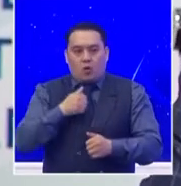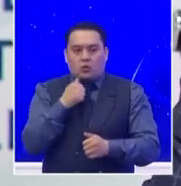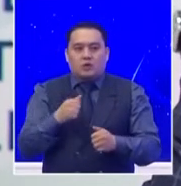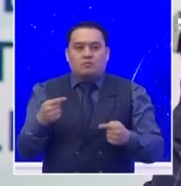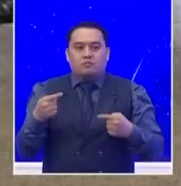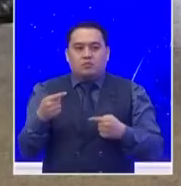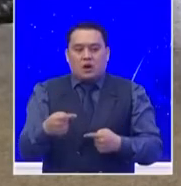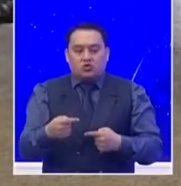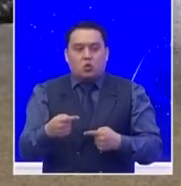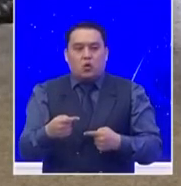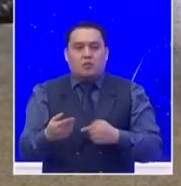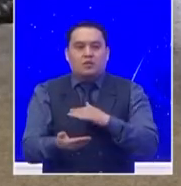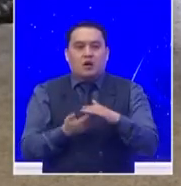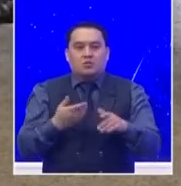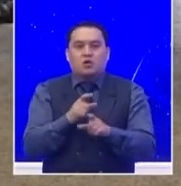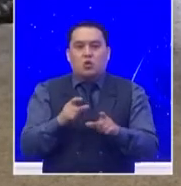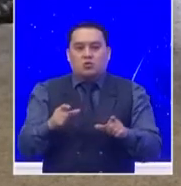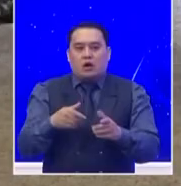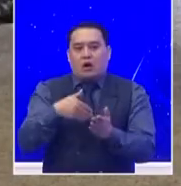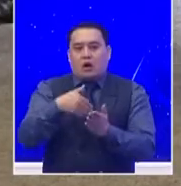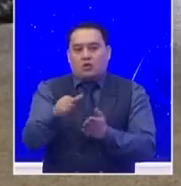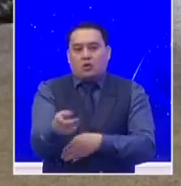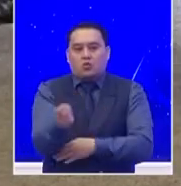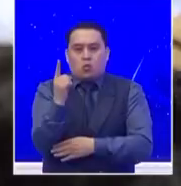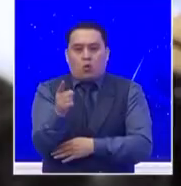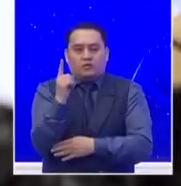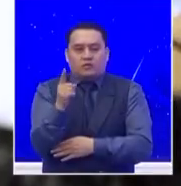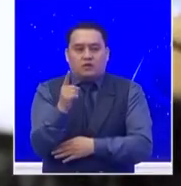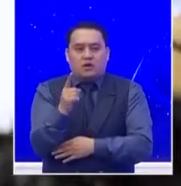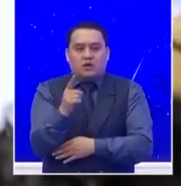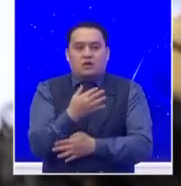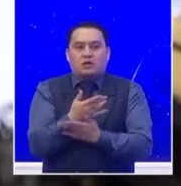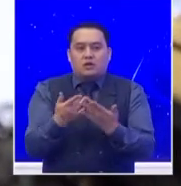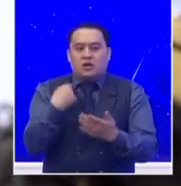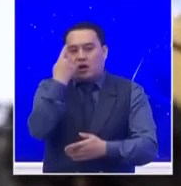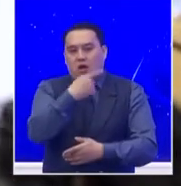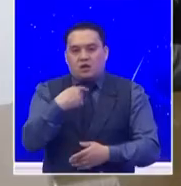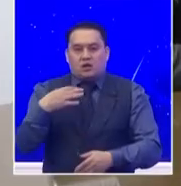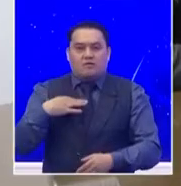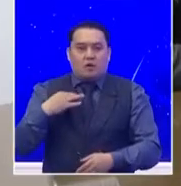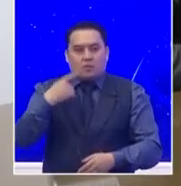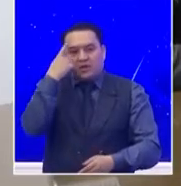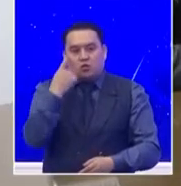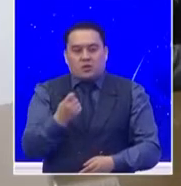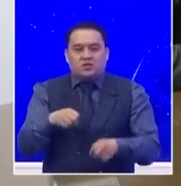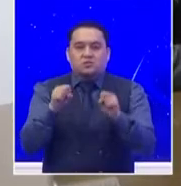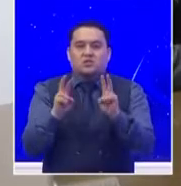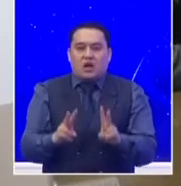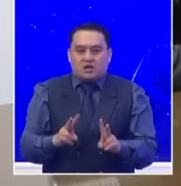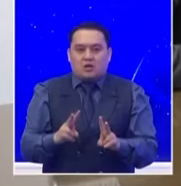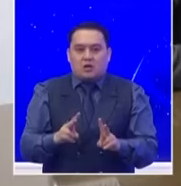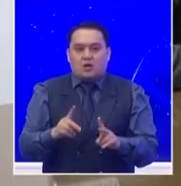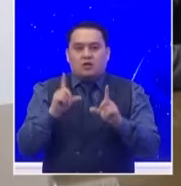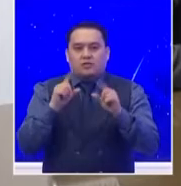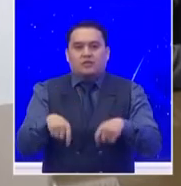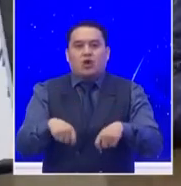времени природоохранники призывают граждан отказаться от ловли рыбы. Однако некоторые лица, не внимая предупреждениям специалистов, идут